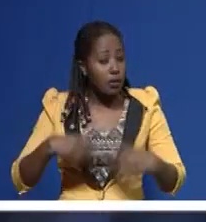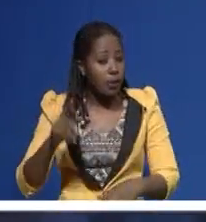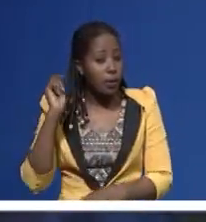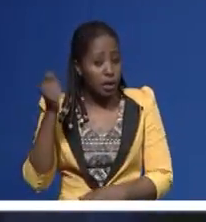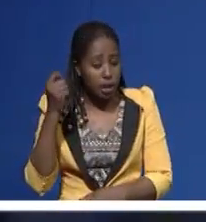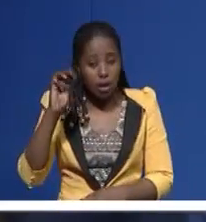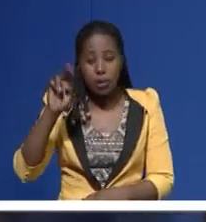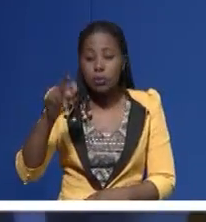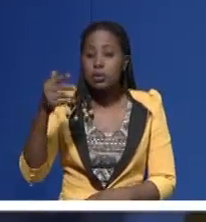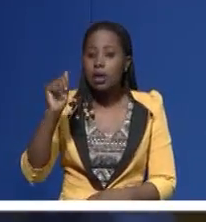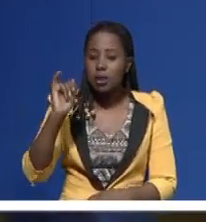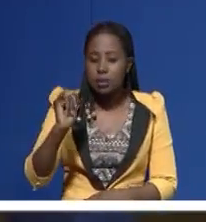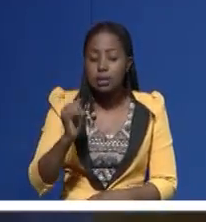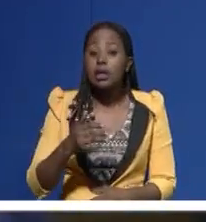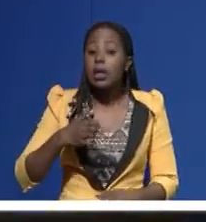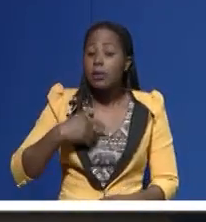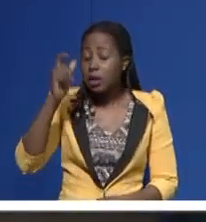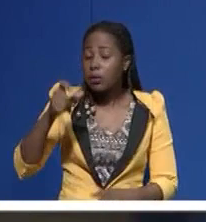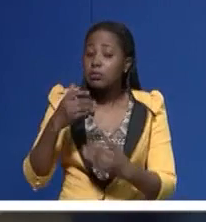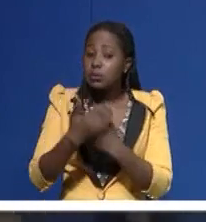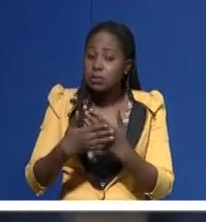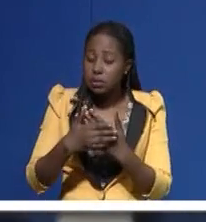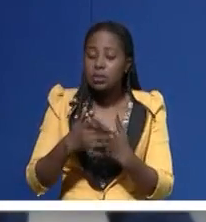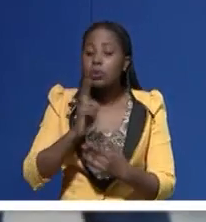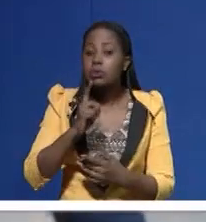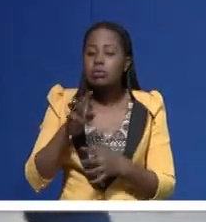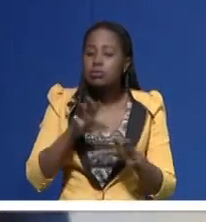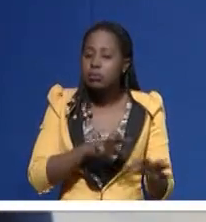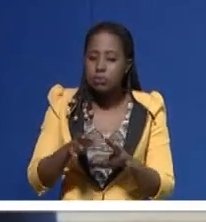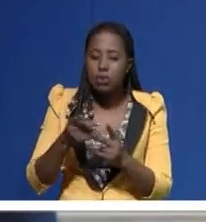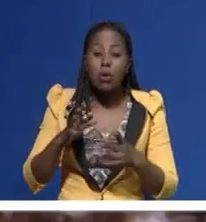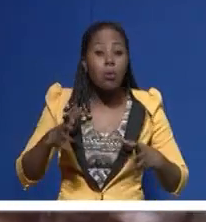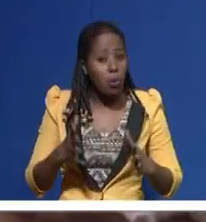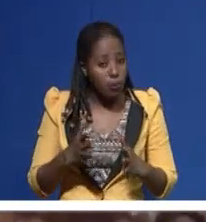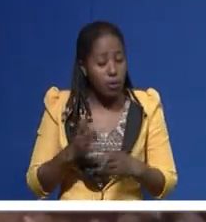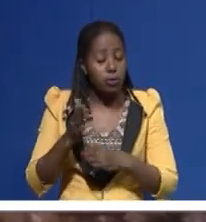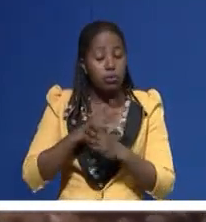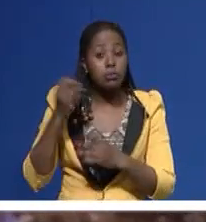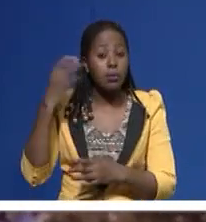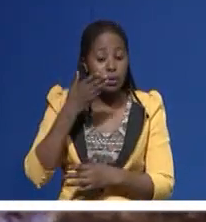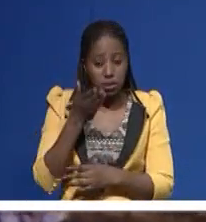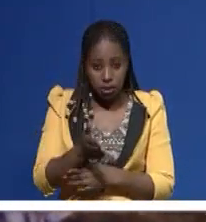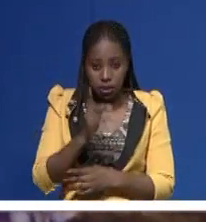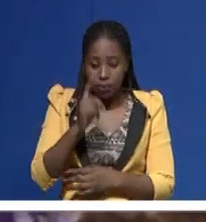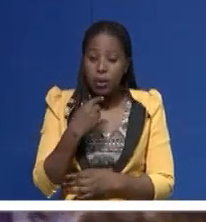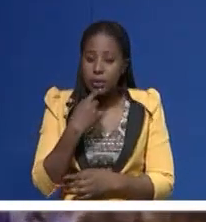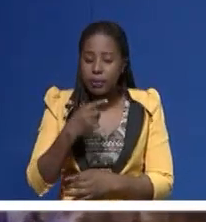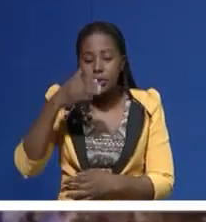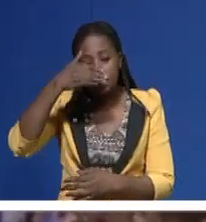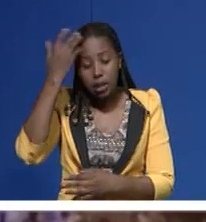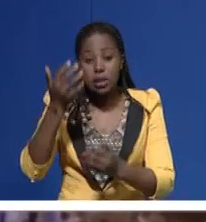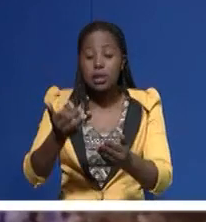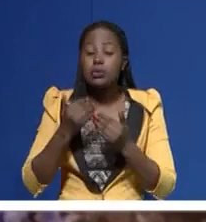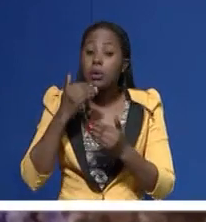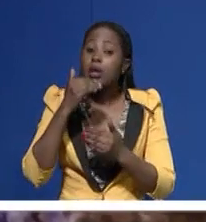Kenya Mutahi Kagwe amewataka wananchi wa Kenya kutotaharuki na kuogopa juu ya maambukizi hayo, ambayo amesema serikali